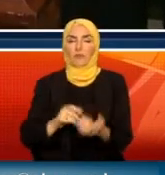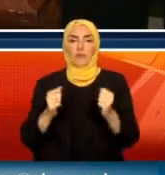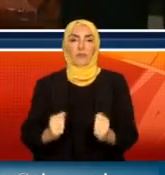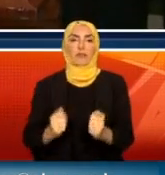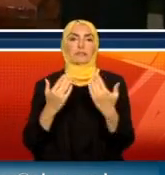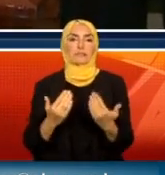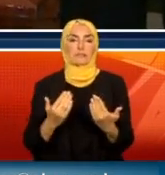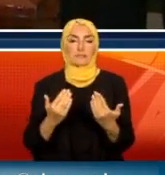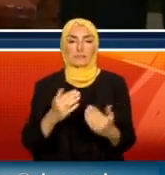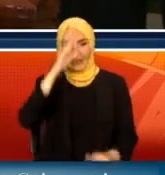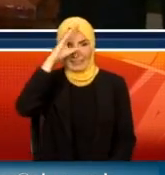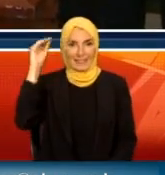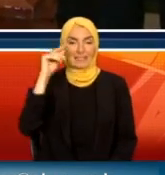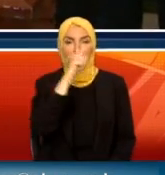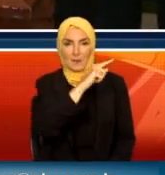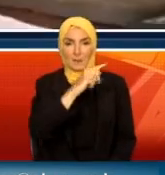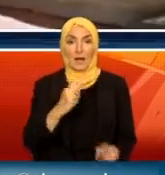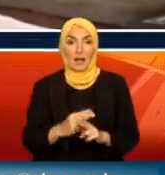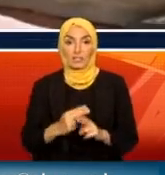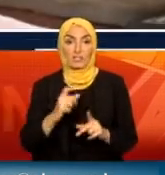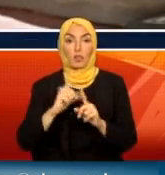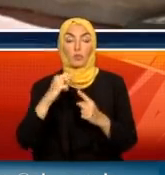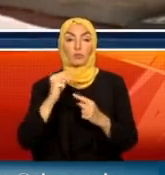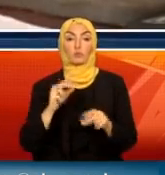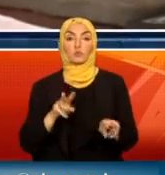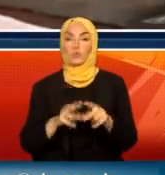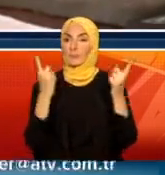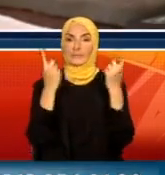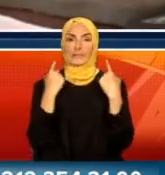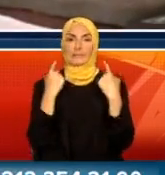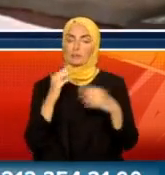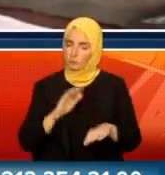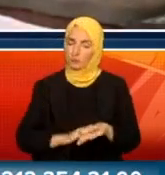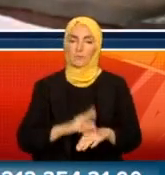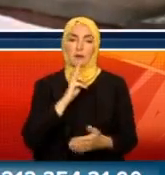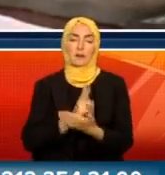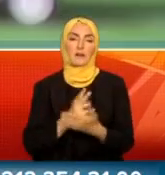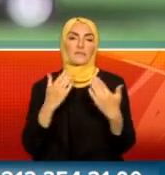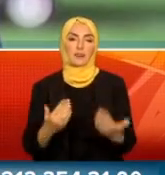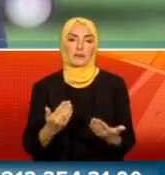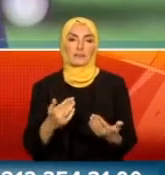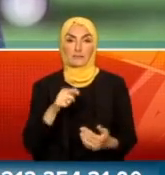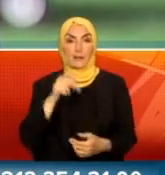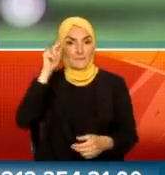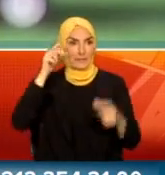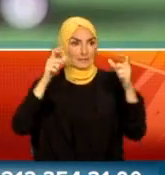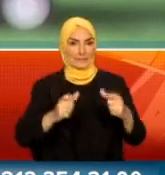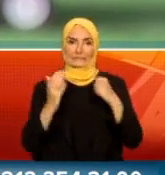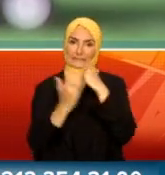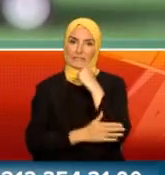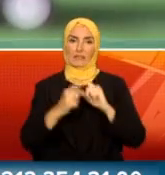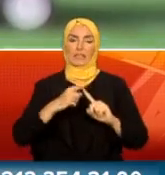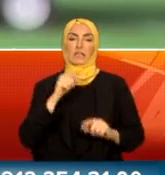Trump acil durum yetkilerini kullanmaya karar verdi. TikTok'u Amerika'da yasaklamak için harekete geçti.